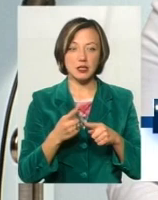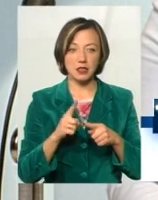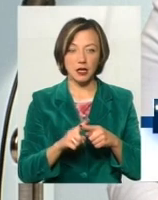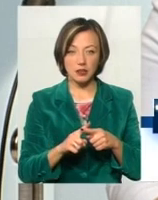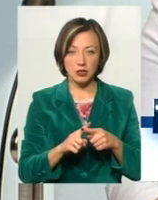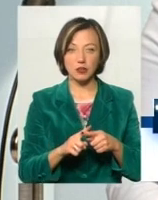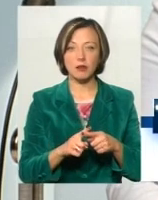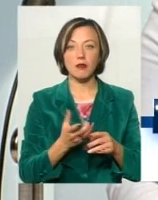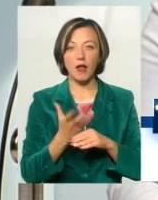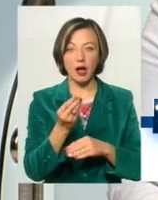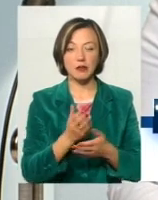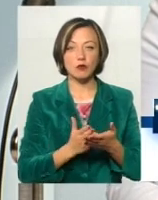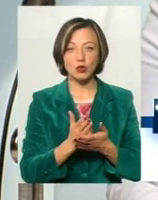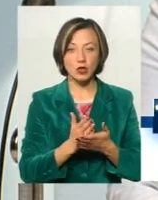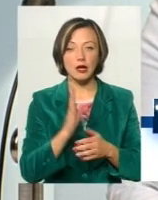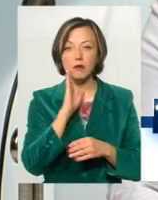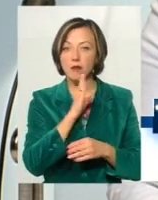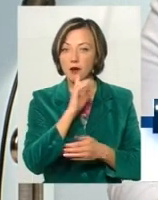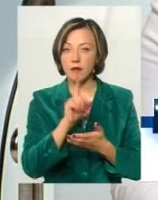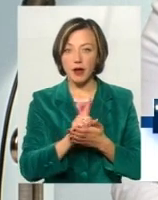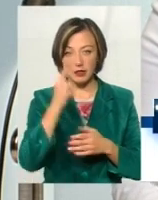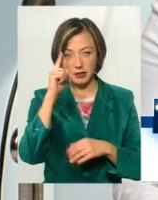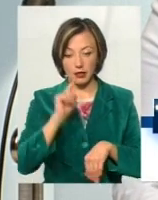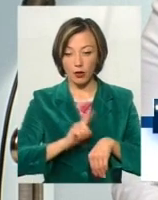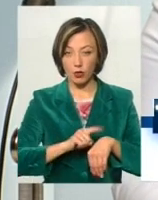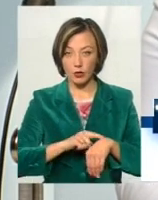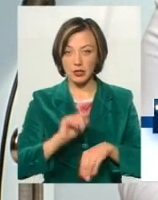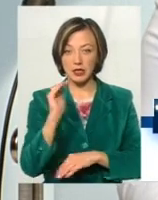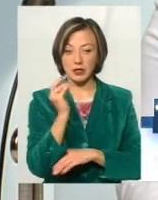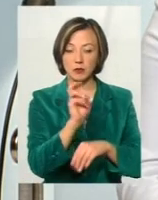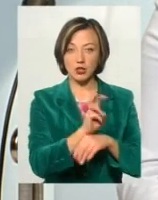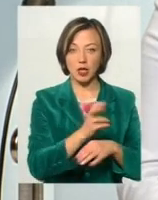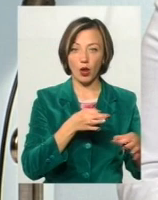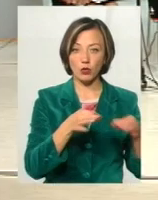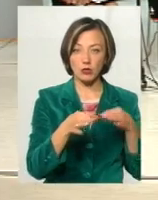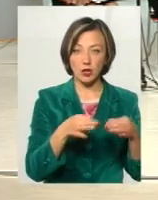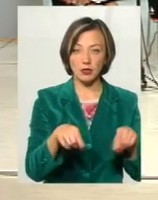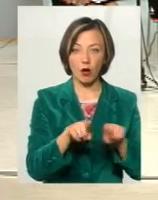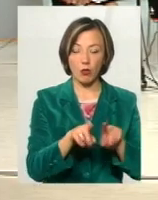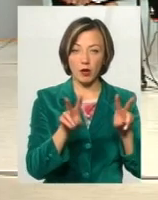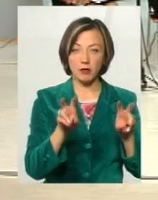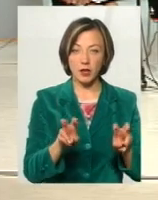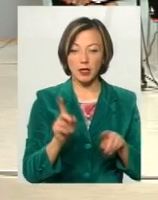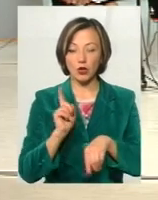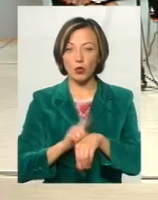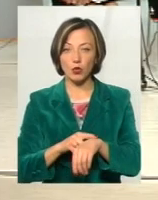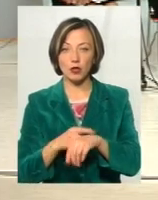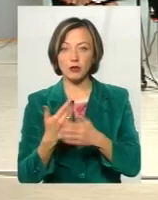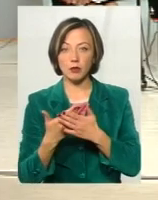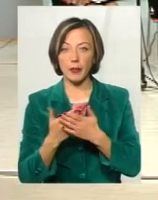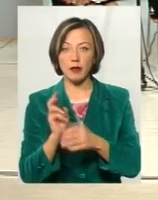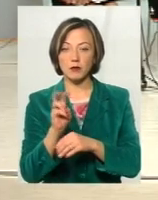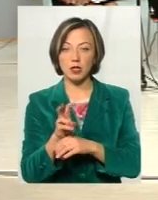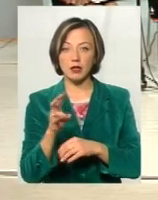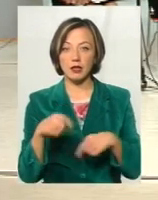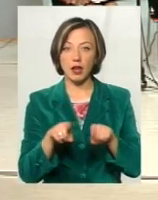на платних послугах. І мама має знати, що на таку годину пішла дитина на консультацію з такого предмету, на таку годину пішла